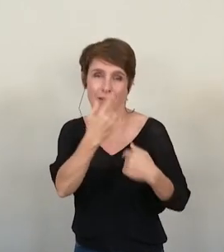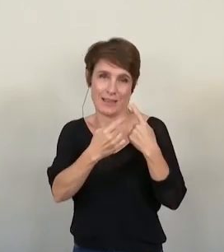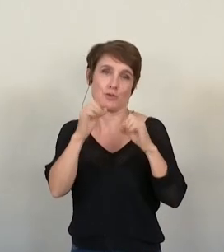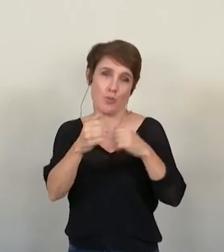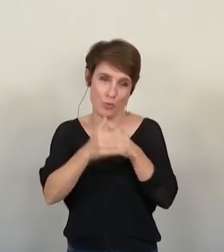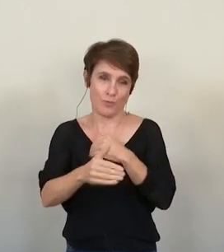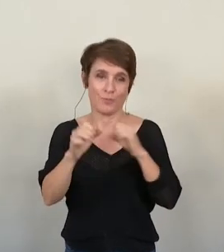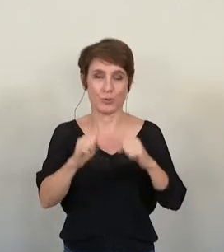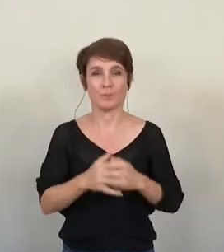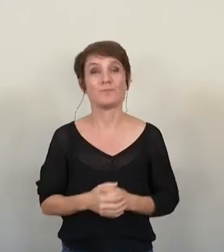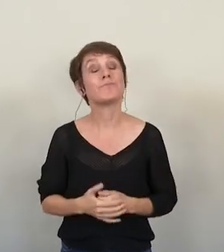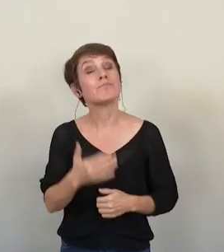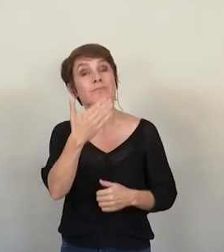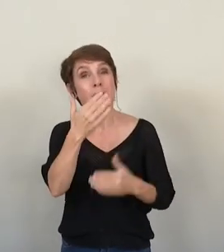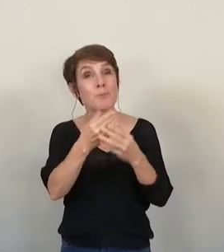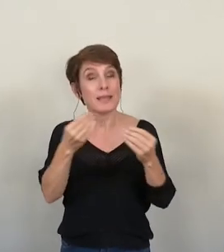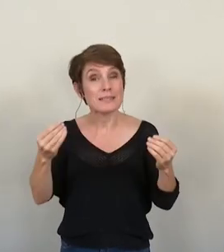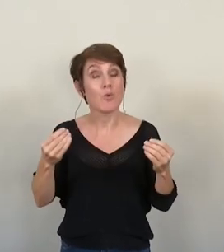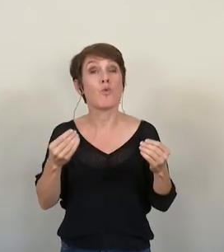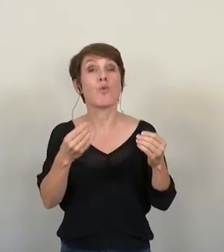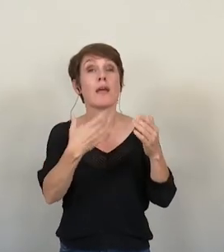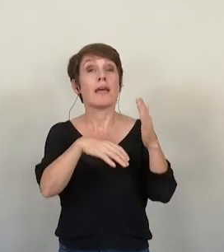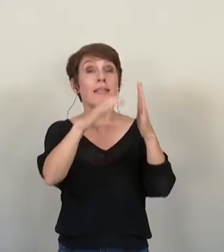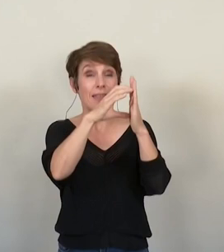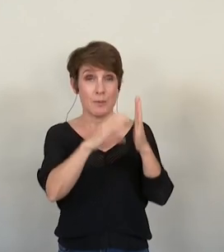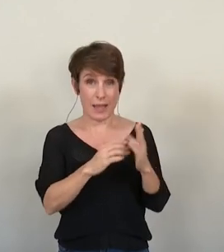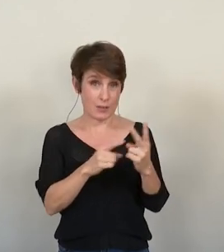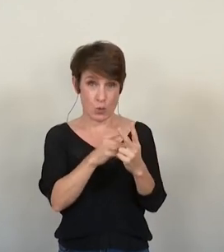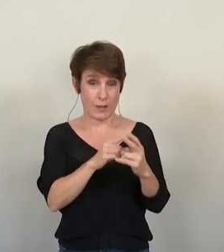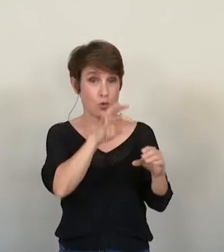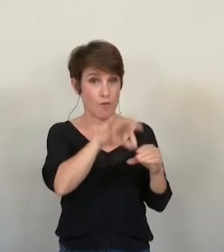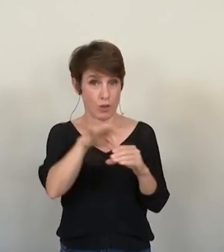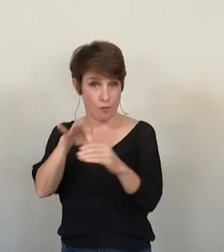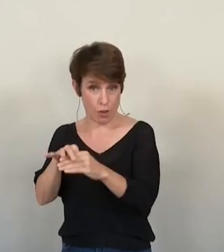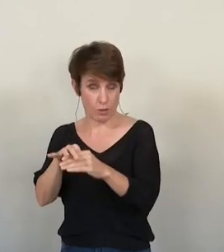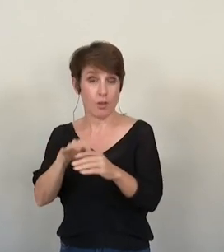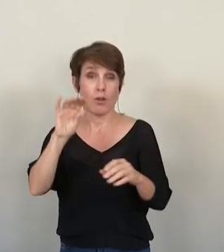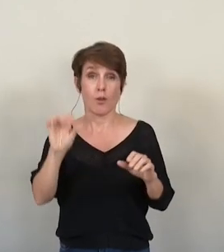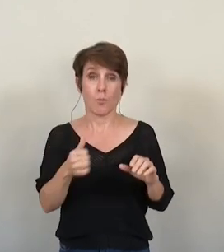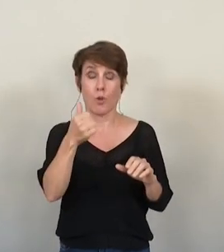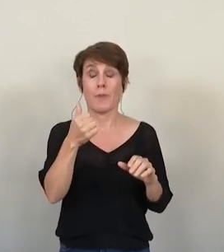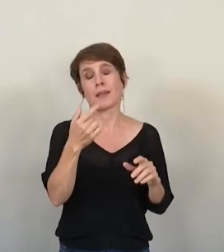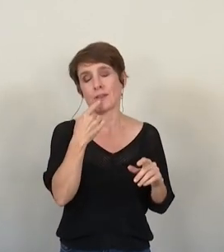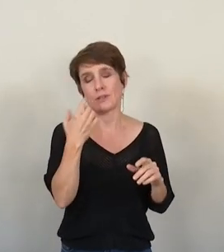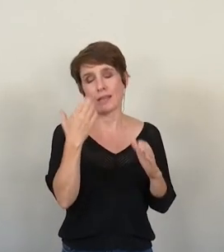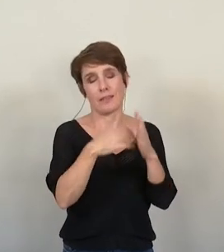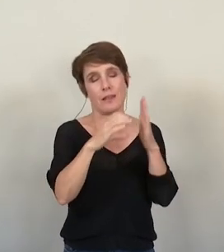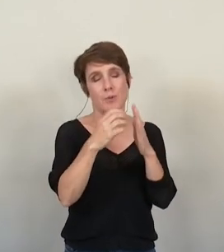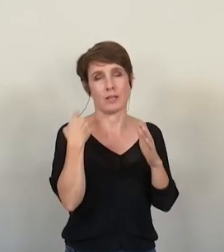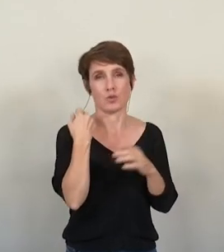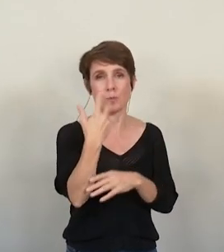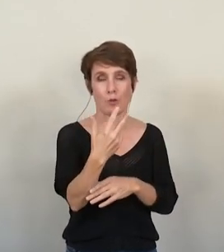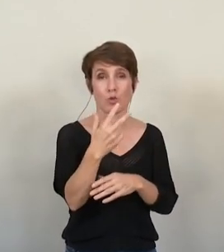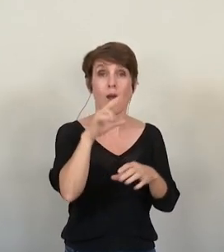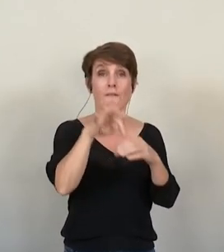merci beaucoup je propose de mettre ces deux délibérations au voix euh la première la numéro 3 qui ne prend